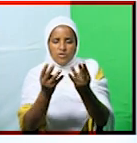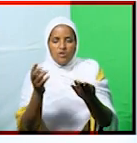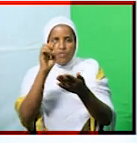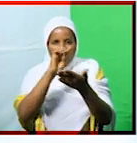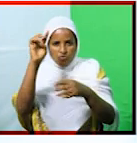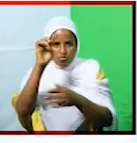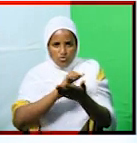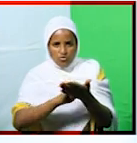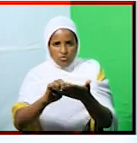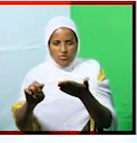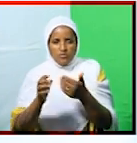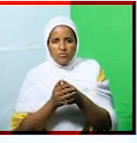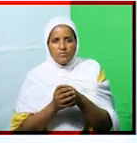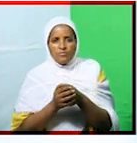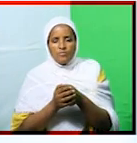መጽሐፍ ቅዱስ